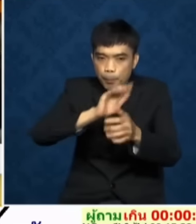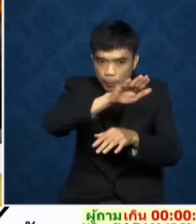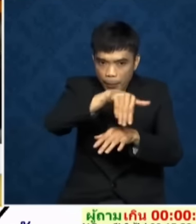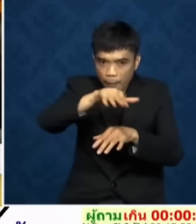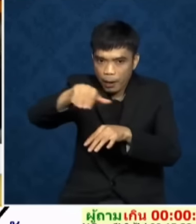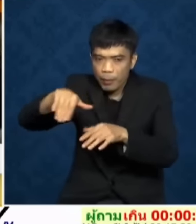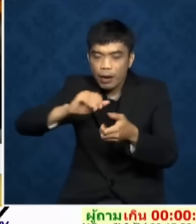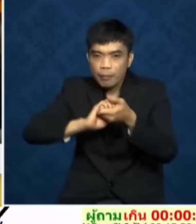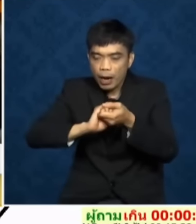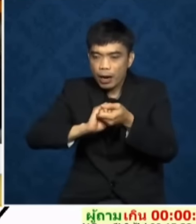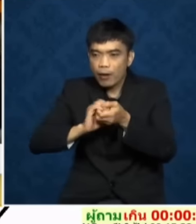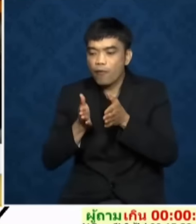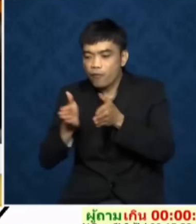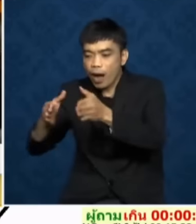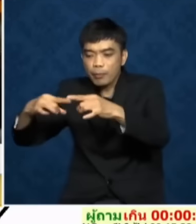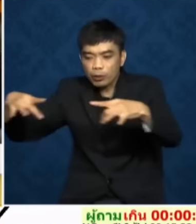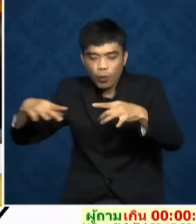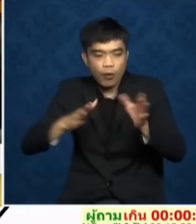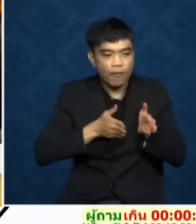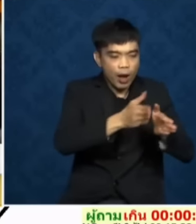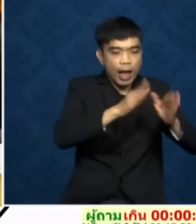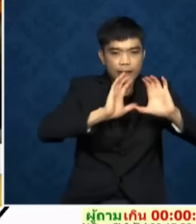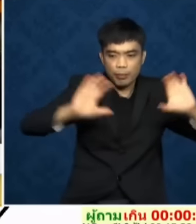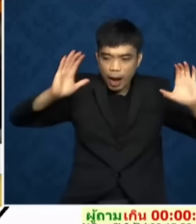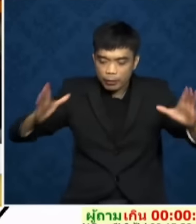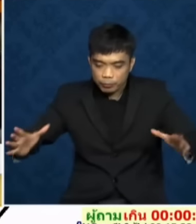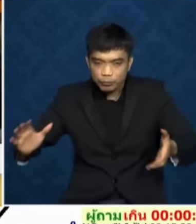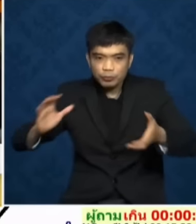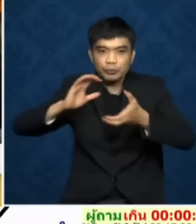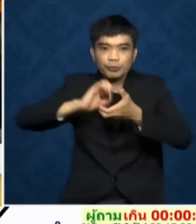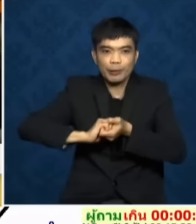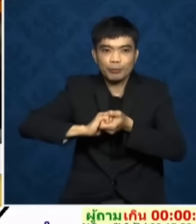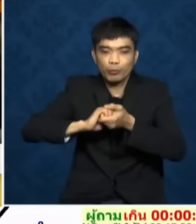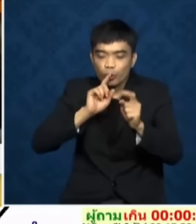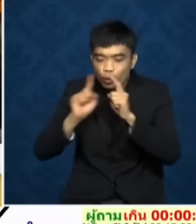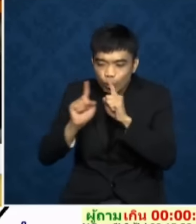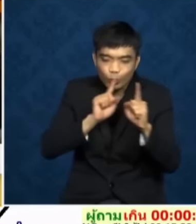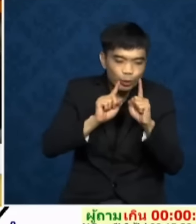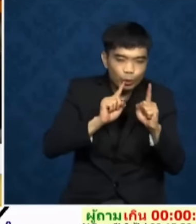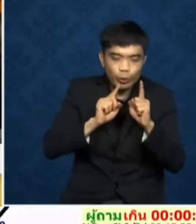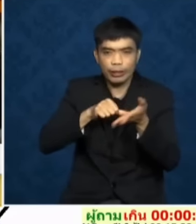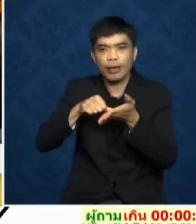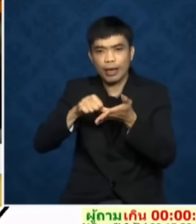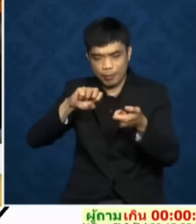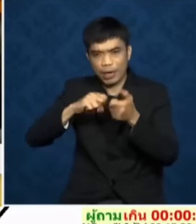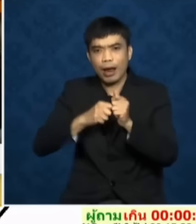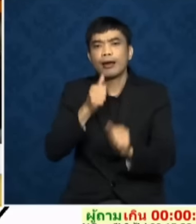มาหาฝ่ายรัฐบาลแล้วหาช่องทางคุยกันทำได้ทั้งนั้นนะครับเพราะนั้นประเด็นเหล่านี้เนี่ย